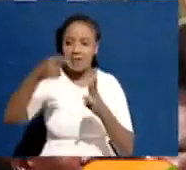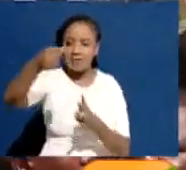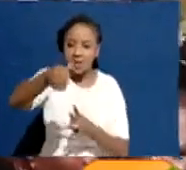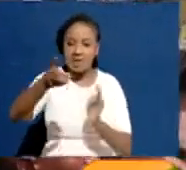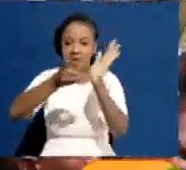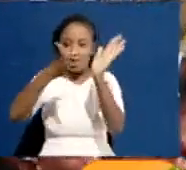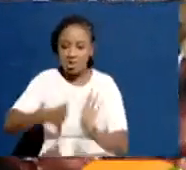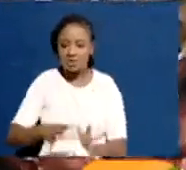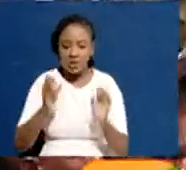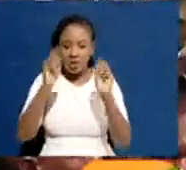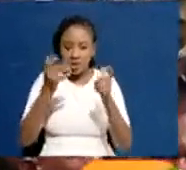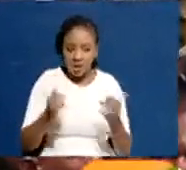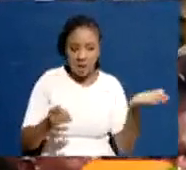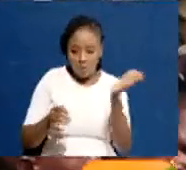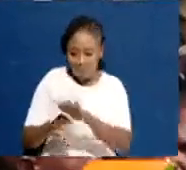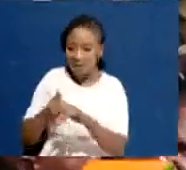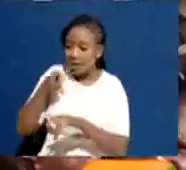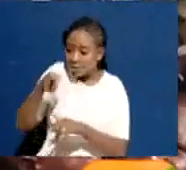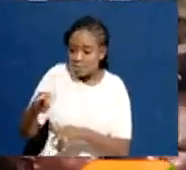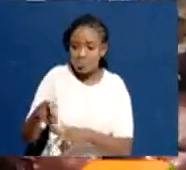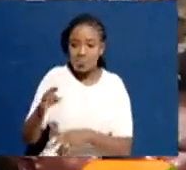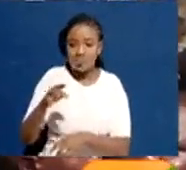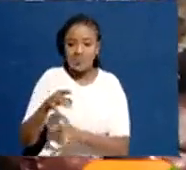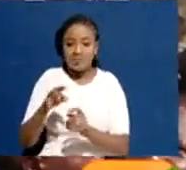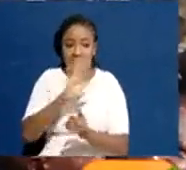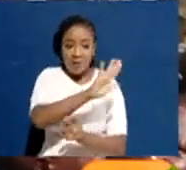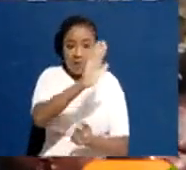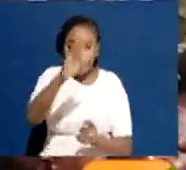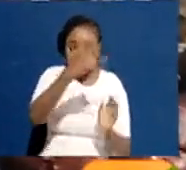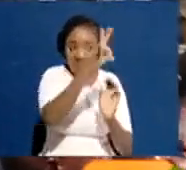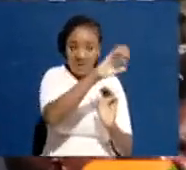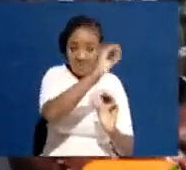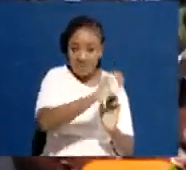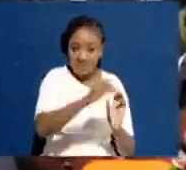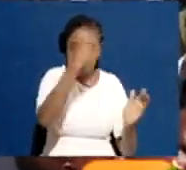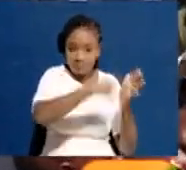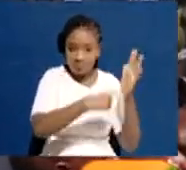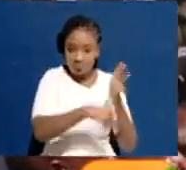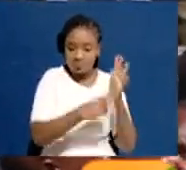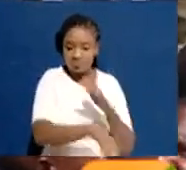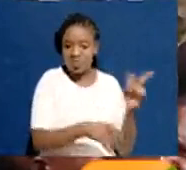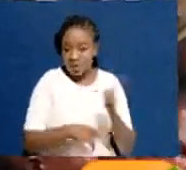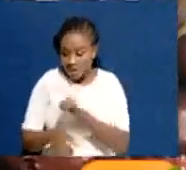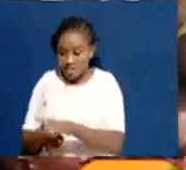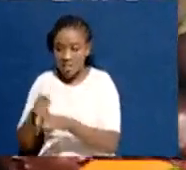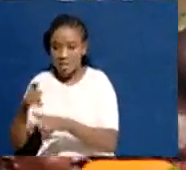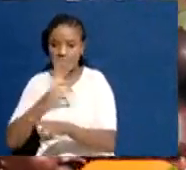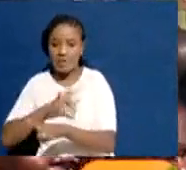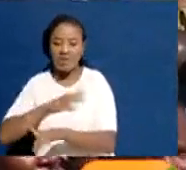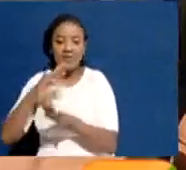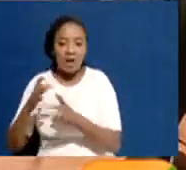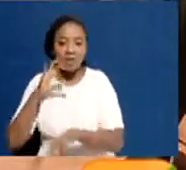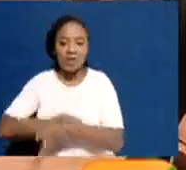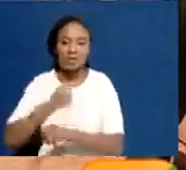Sasa sisi tutarudisha mkono. Tutatoa 3% ya pesa yetu ndio hata nyinyi watoto wenu wapate kazi vile sisi tuko